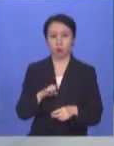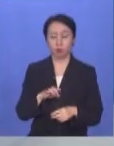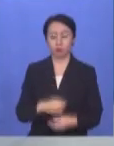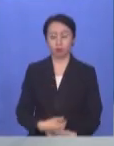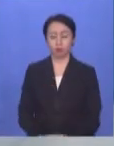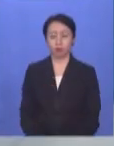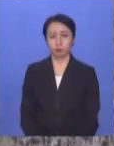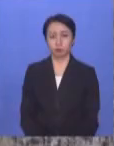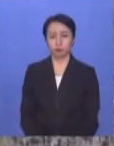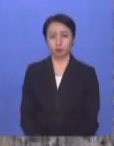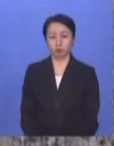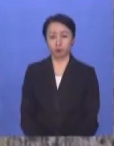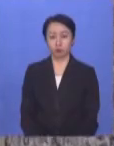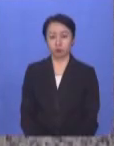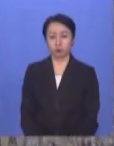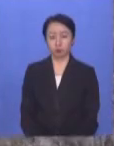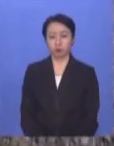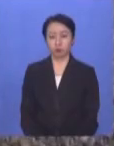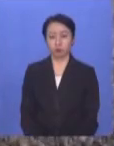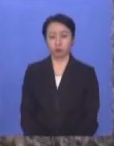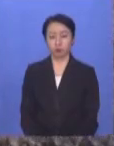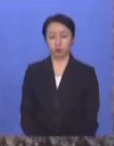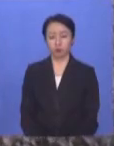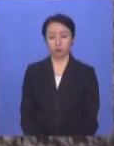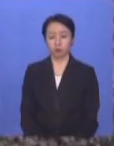с подробностями.